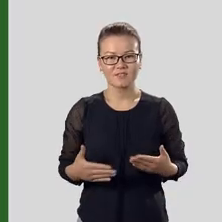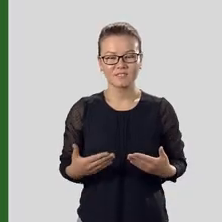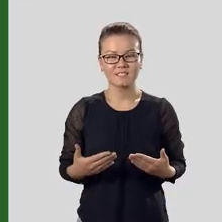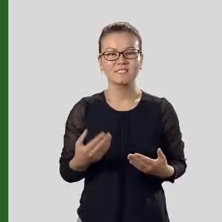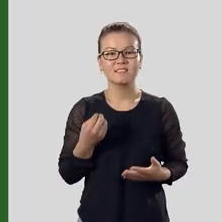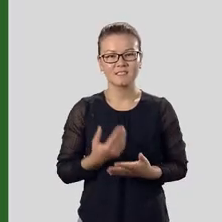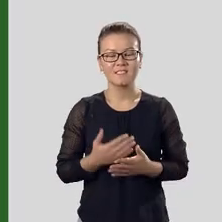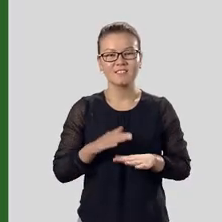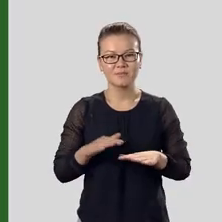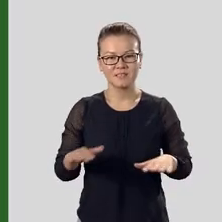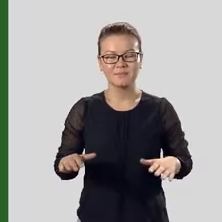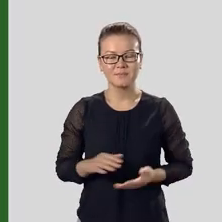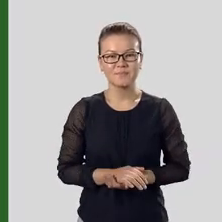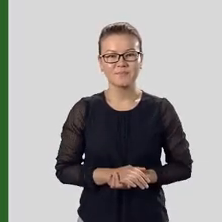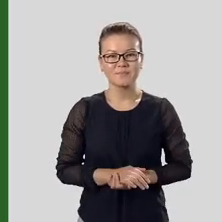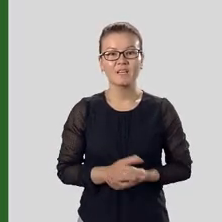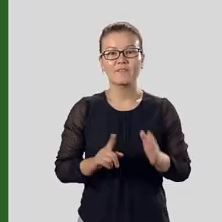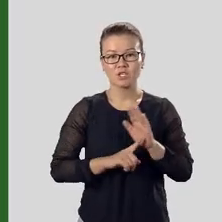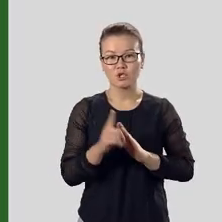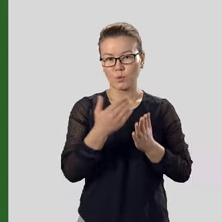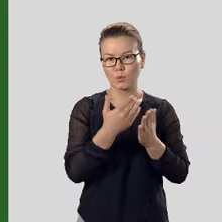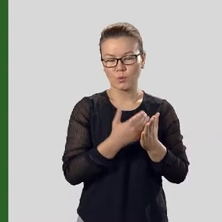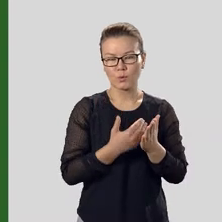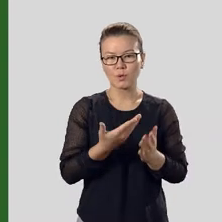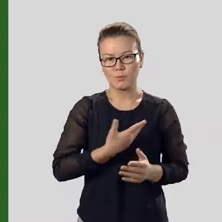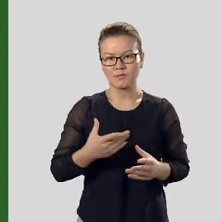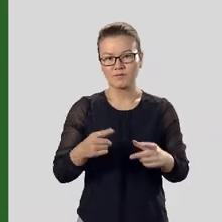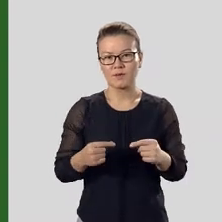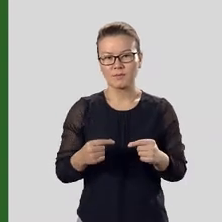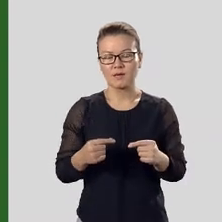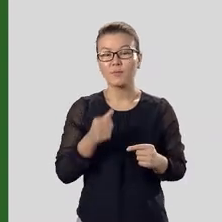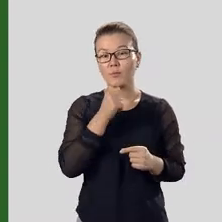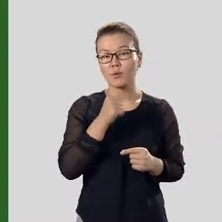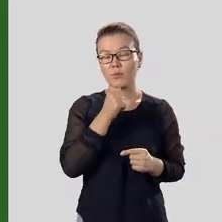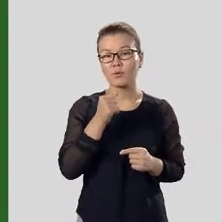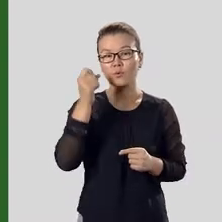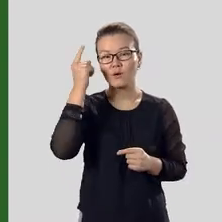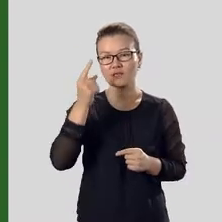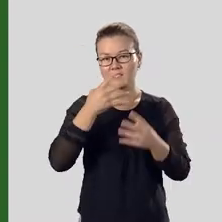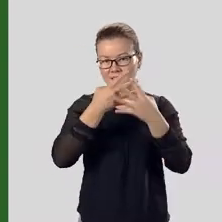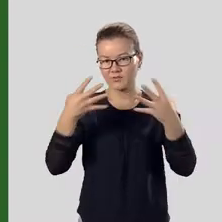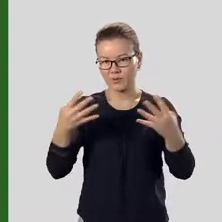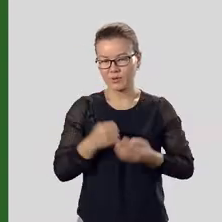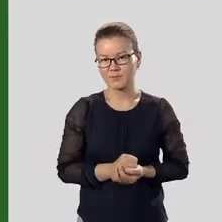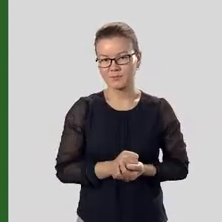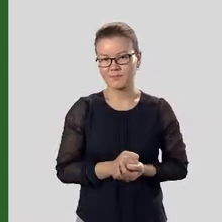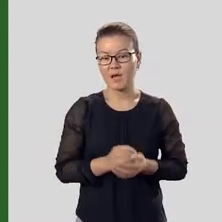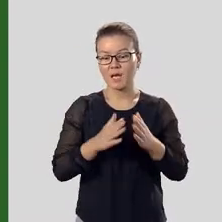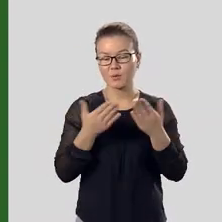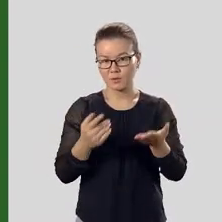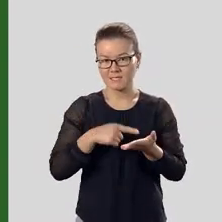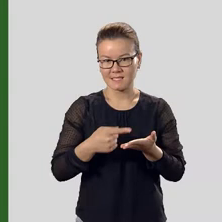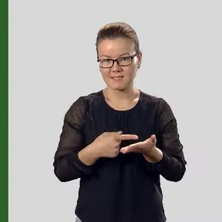Здравствуйте, дорогие ребята! В начале урока мы с вами попробуем разгадать кроссворд.